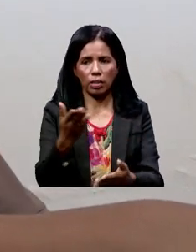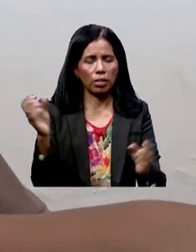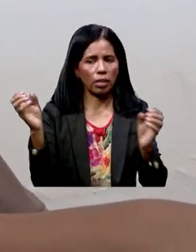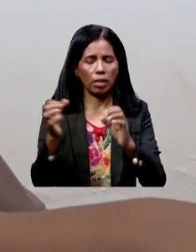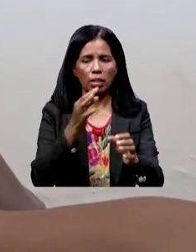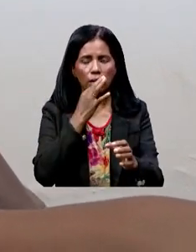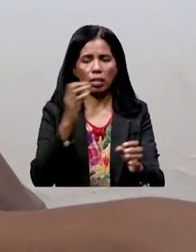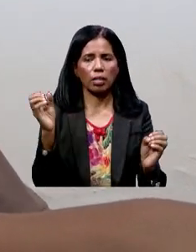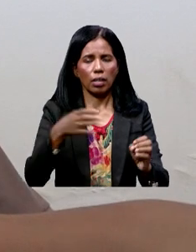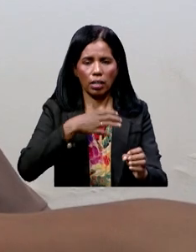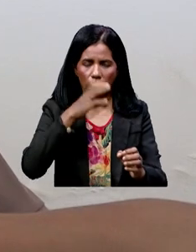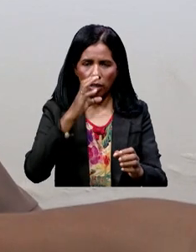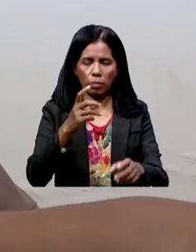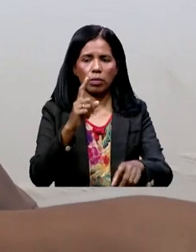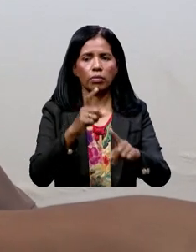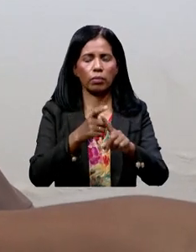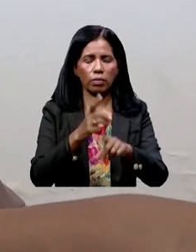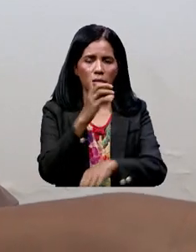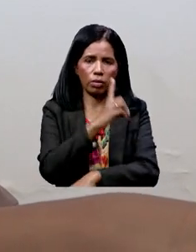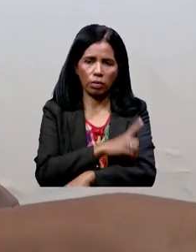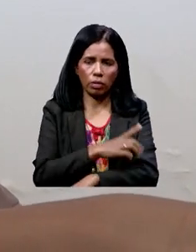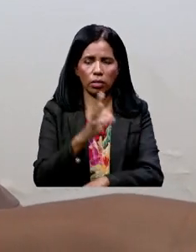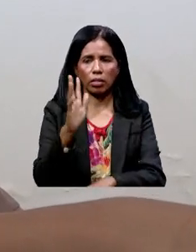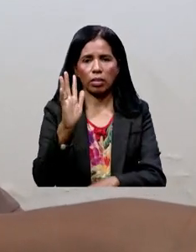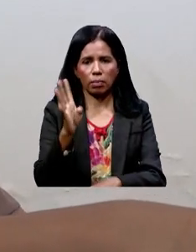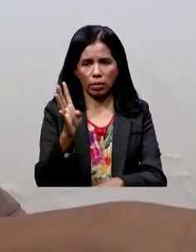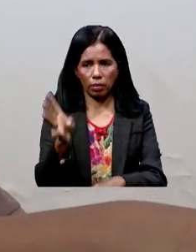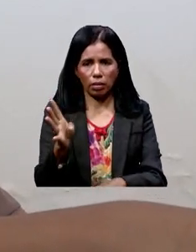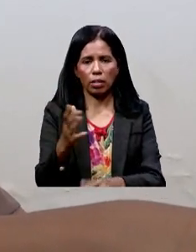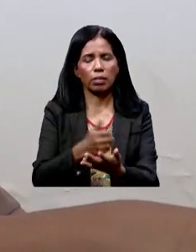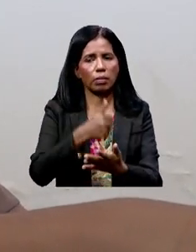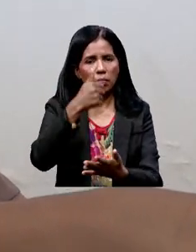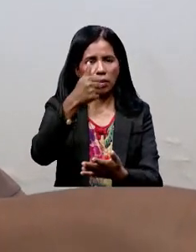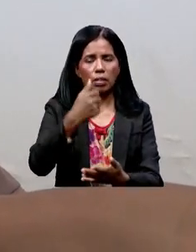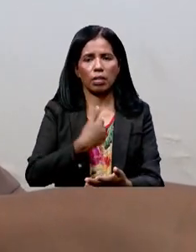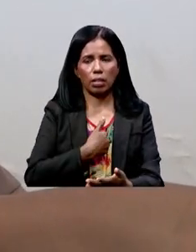lahan, lahemu durante loron tolu nolu nyalarang, atu bele manang an rasi.